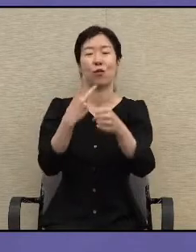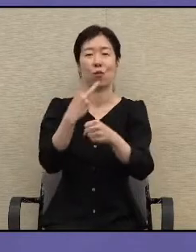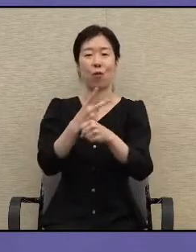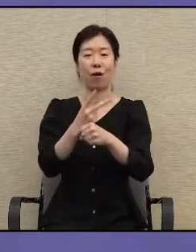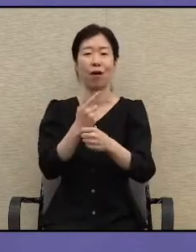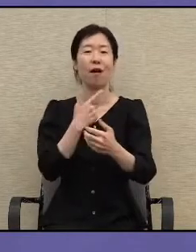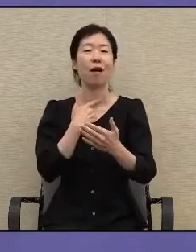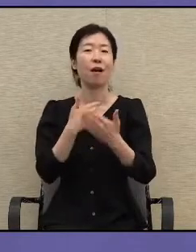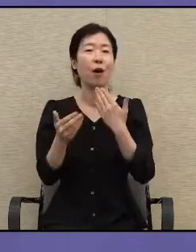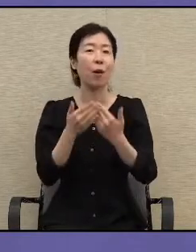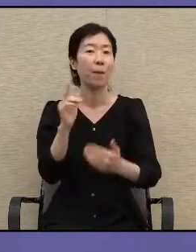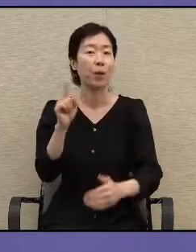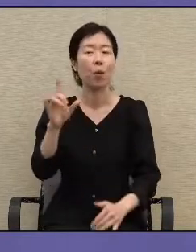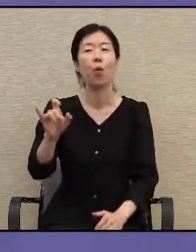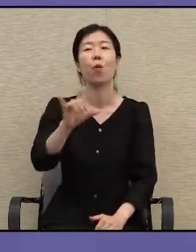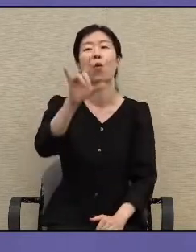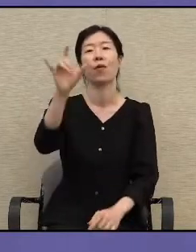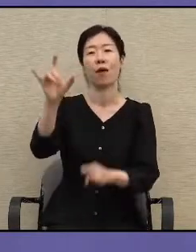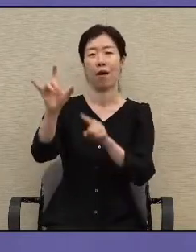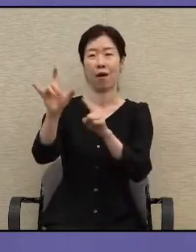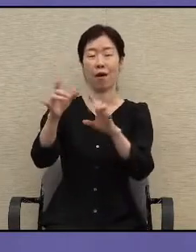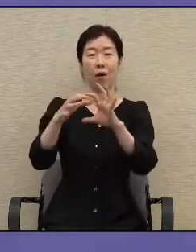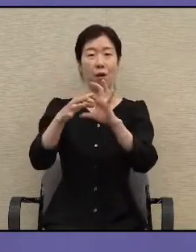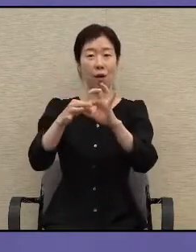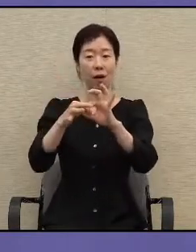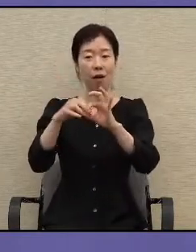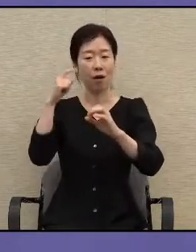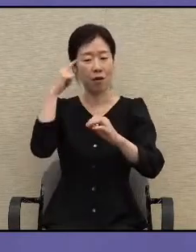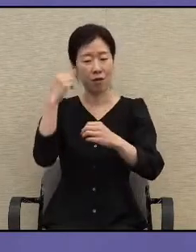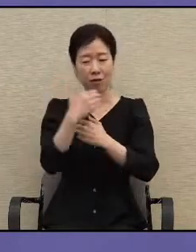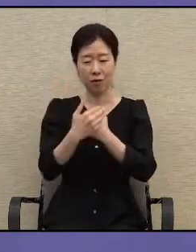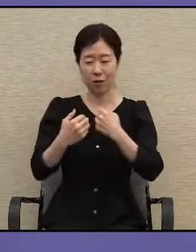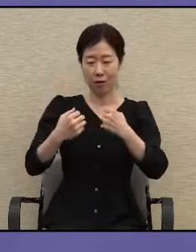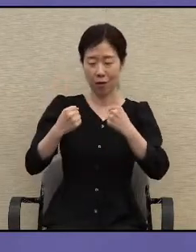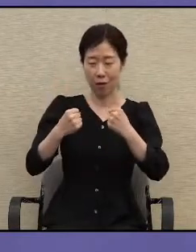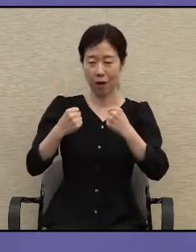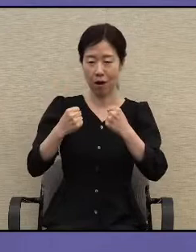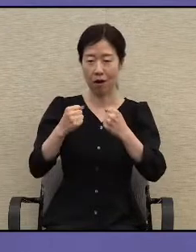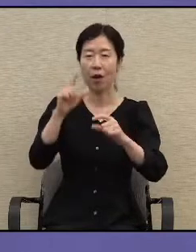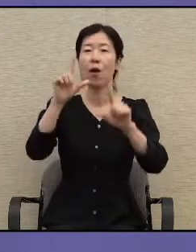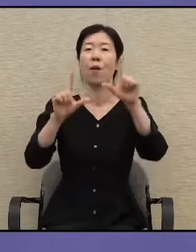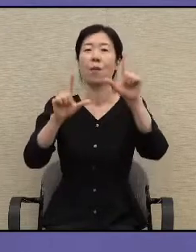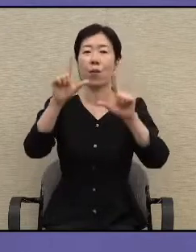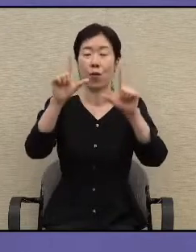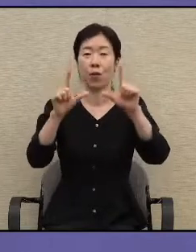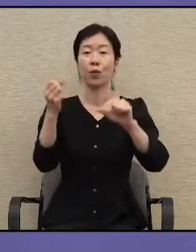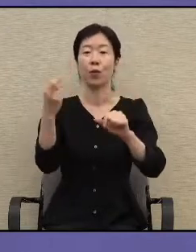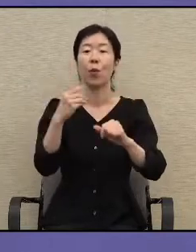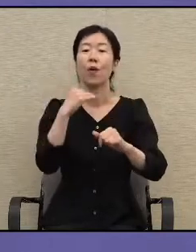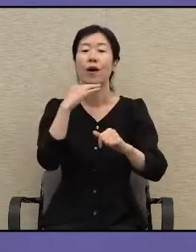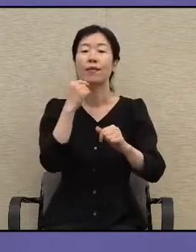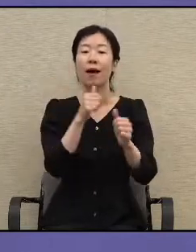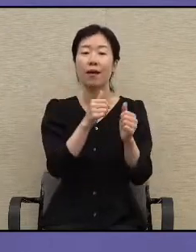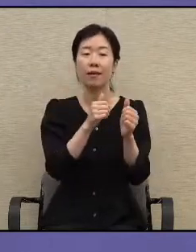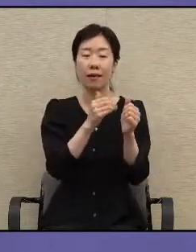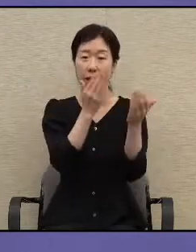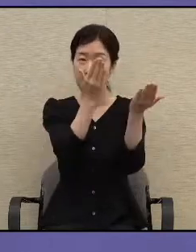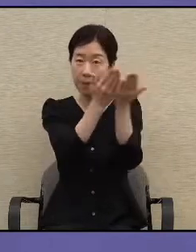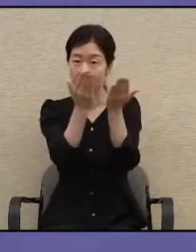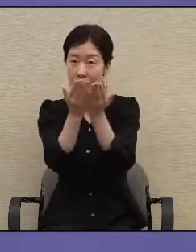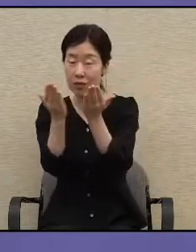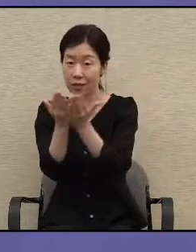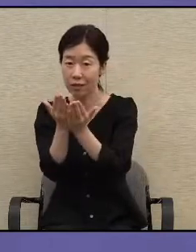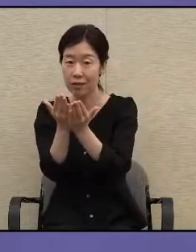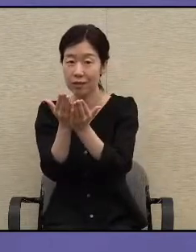경험하고 있는 코로나19와 관련된 여러 정신건강의 양상에 대해서 특히 생애주기별 관점에 입각해서